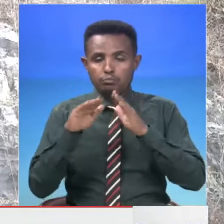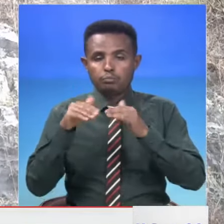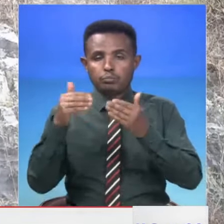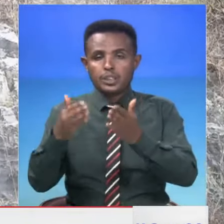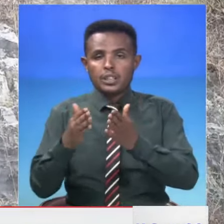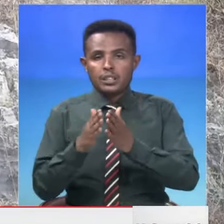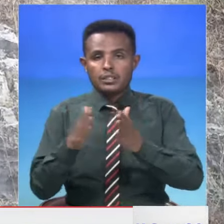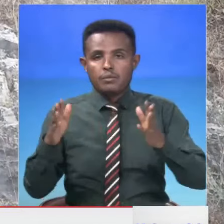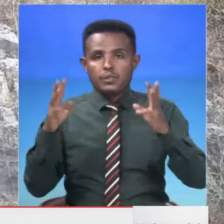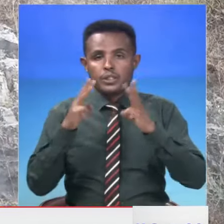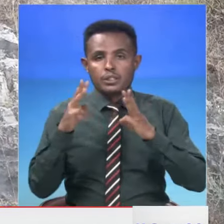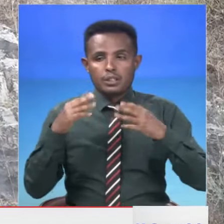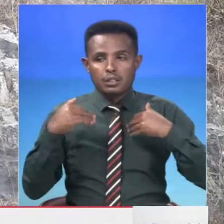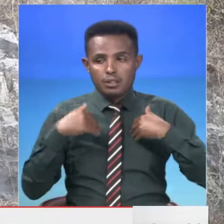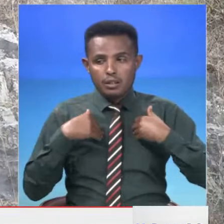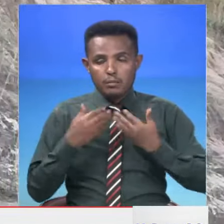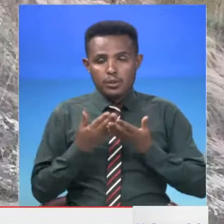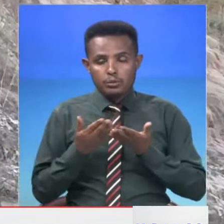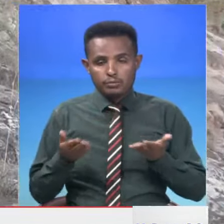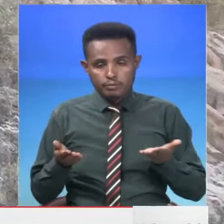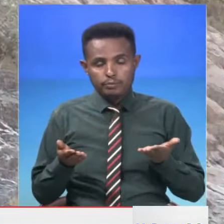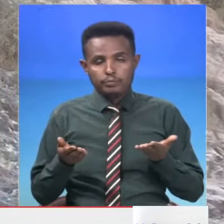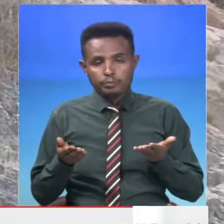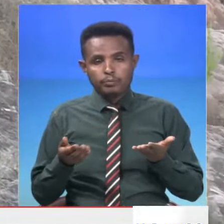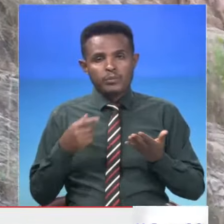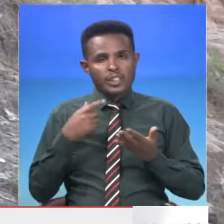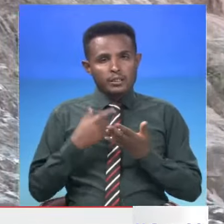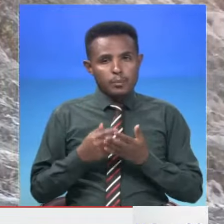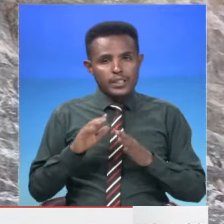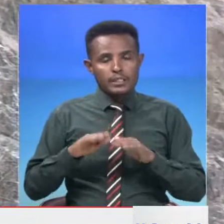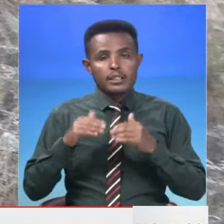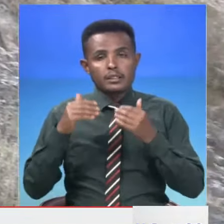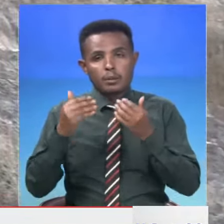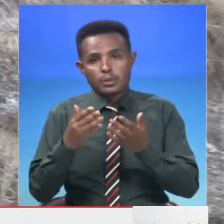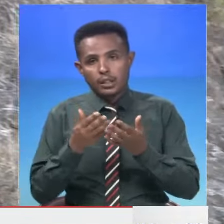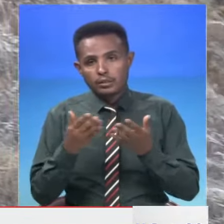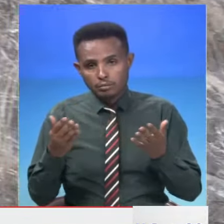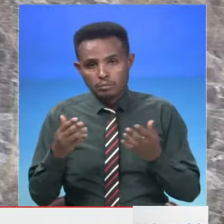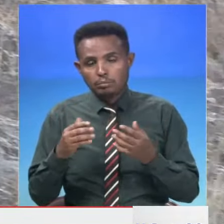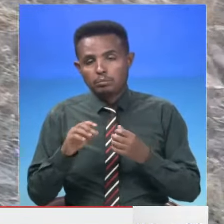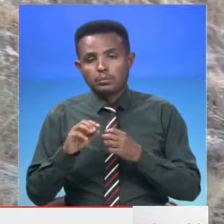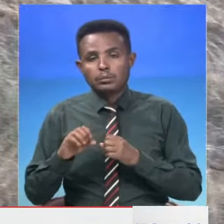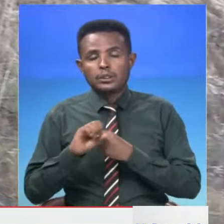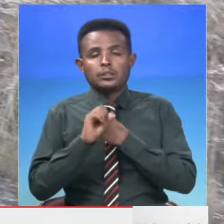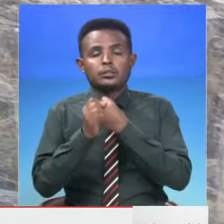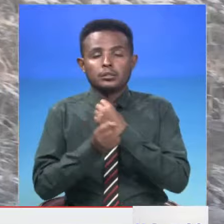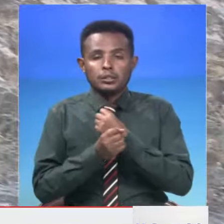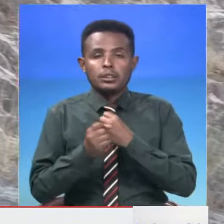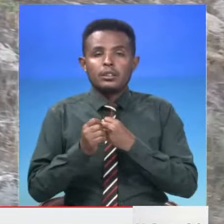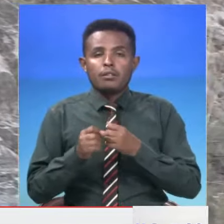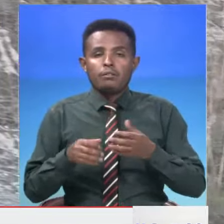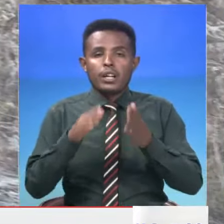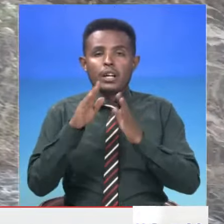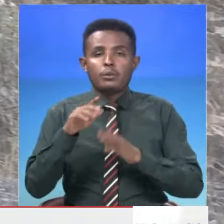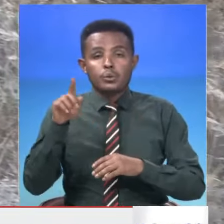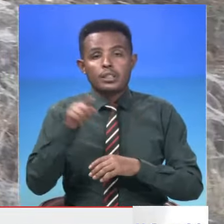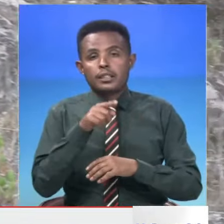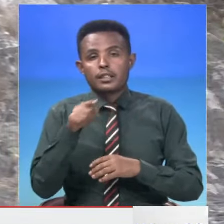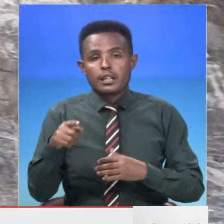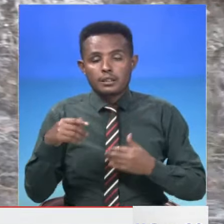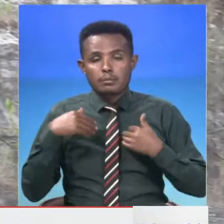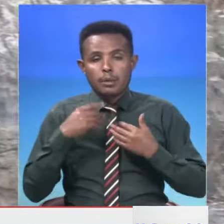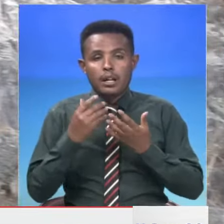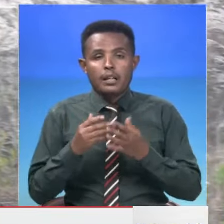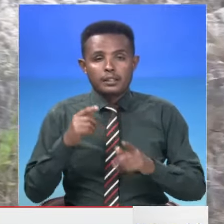አለባቸው የሚመጡትን ባለሃብቶችም የመጡት እንትኖችም ስለዚህ አሁን በተሰጠው እንትን መሰረት የማይገቡ ፍቃዶችን እየሰረዝን ነው ያለን ከዛ ውጪ ግን በአግባቡ እኛ